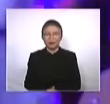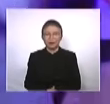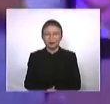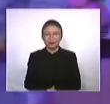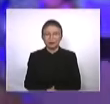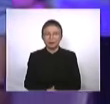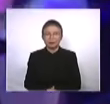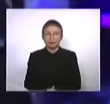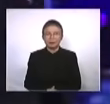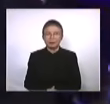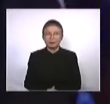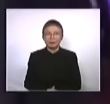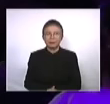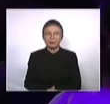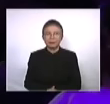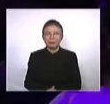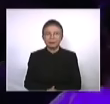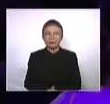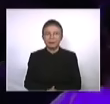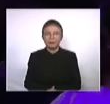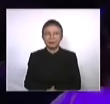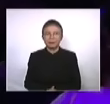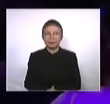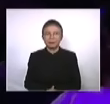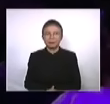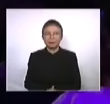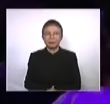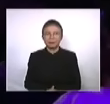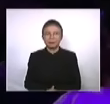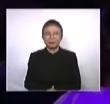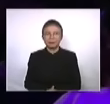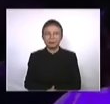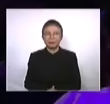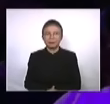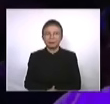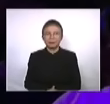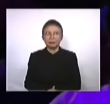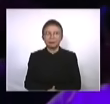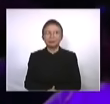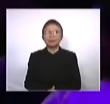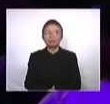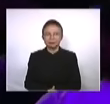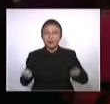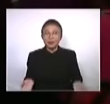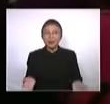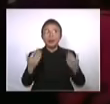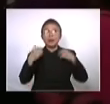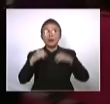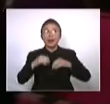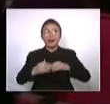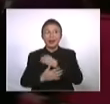Ee dia tidak akan mengasai panggung dan itu langsung dibuktikan dengan menggebrak kira-kira begitu nah justru